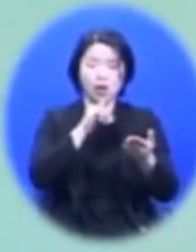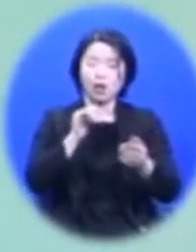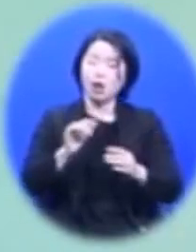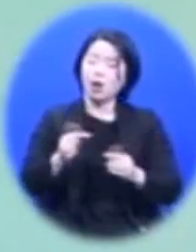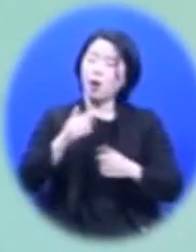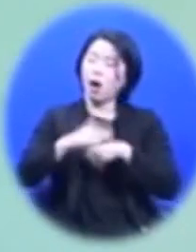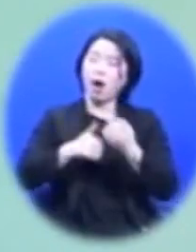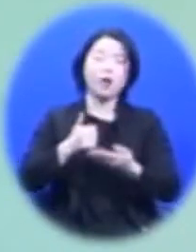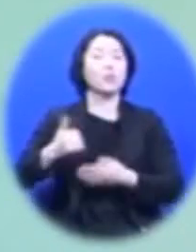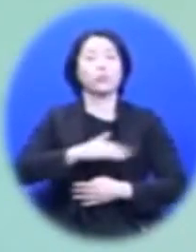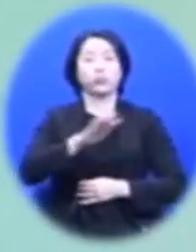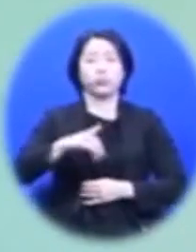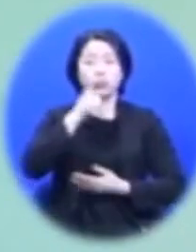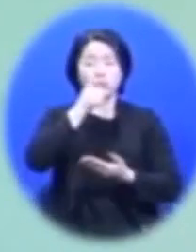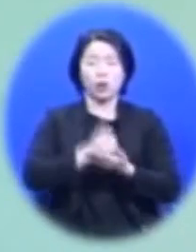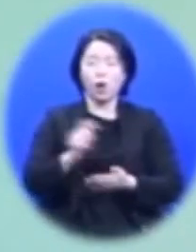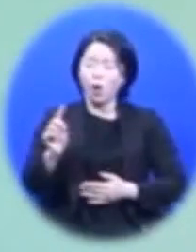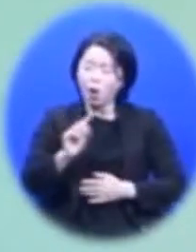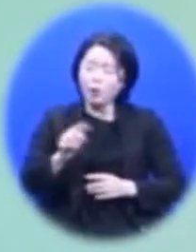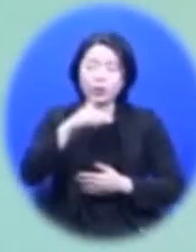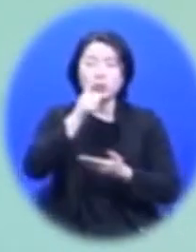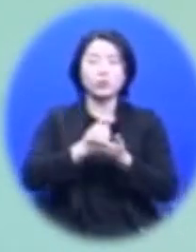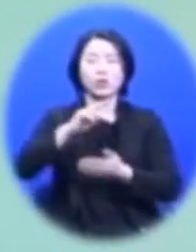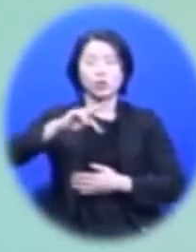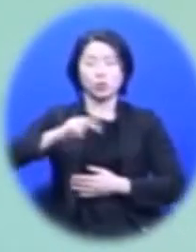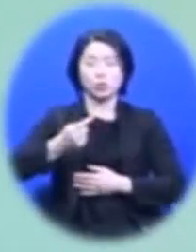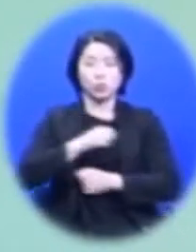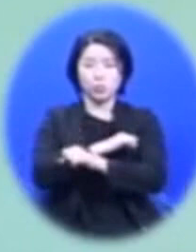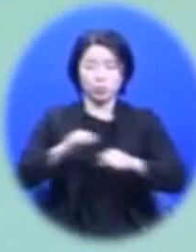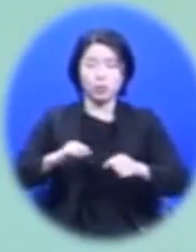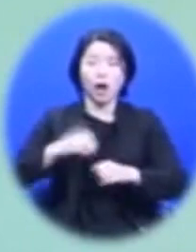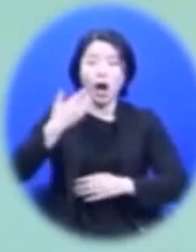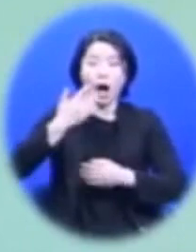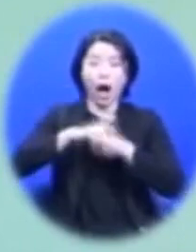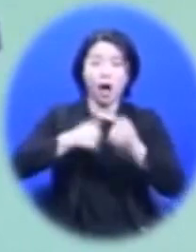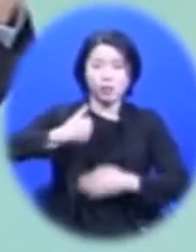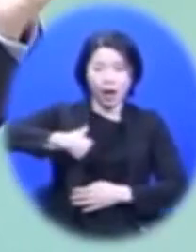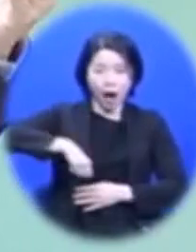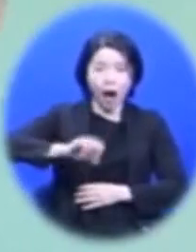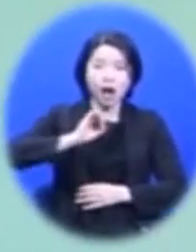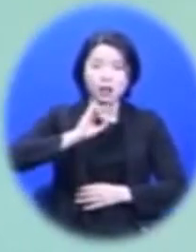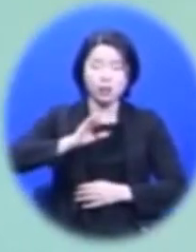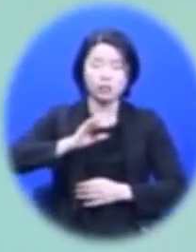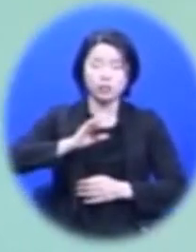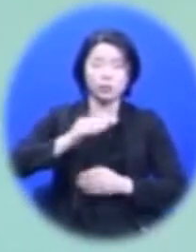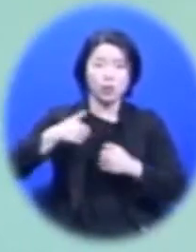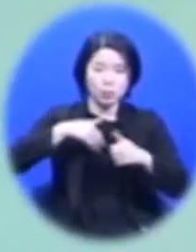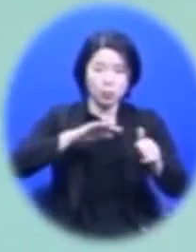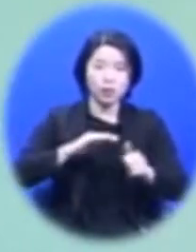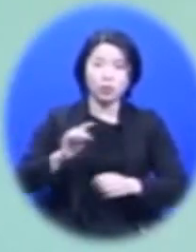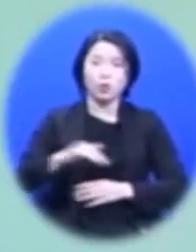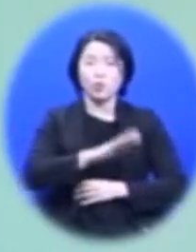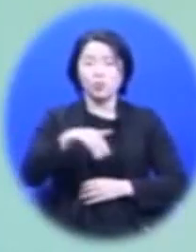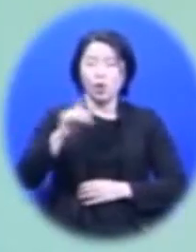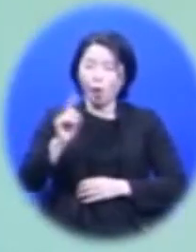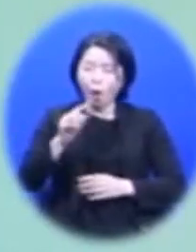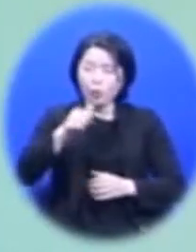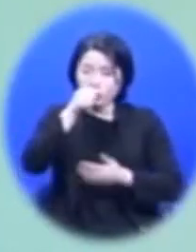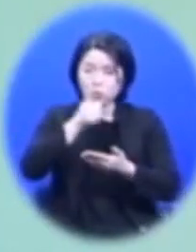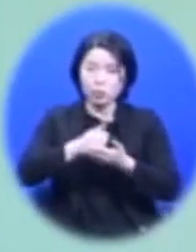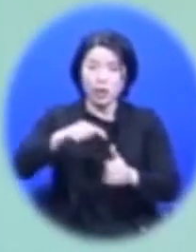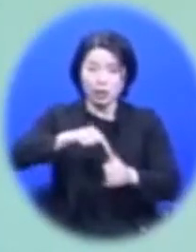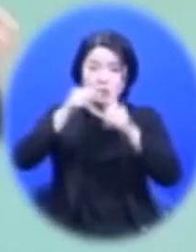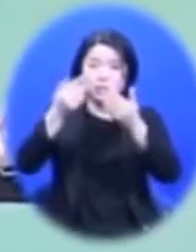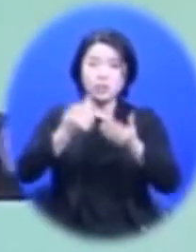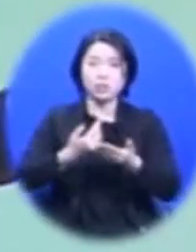하나님께서 우리의 죄를 어떤 죄도 용서하시려고 하나님의 독생자를 보내시고 예수님은 우리를 어떤 죄에서도 다